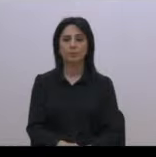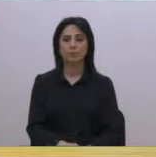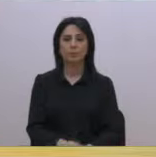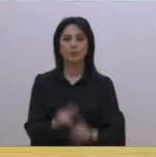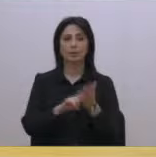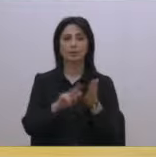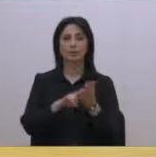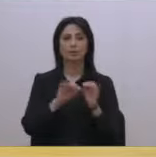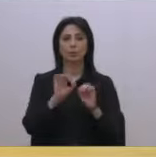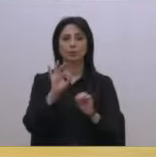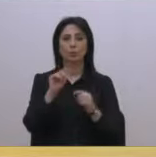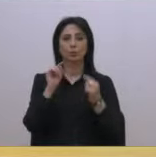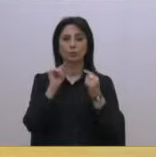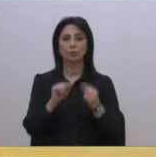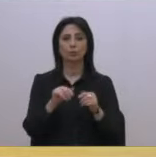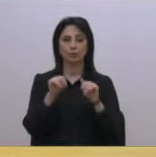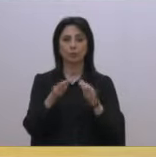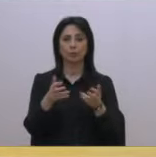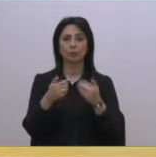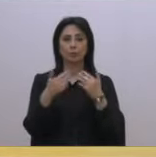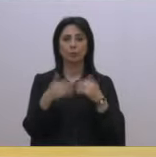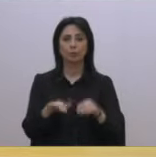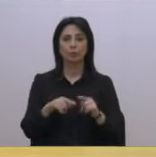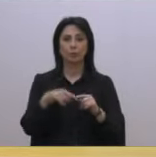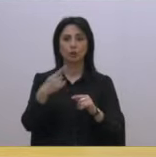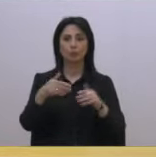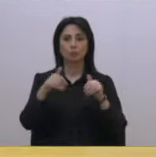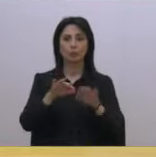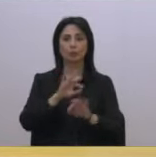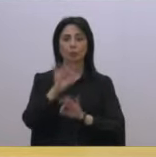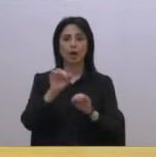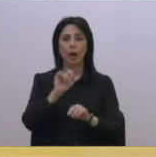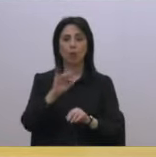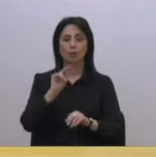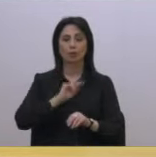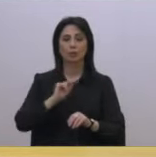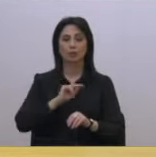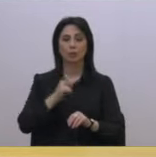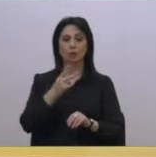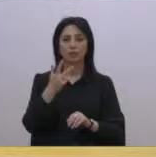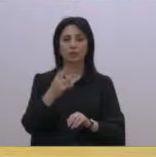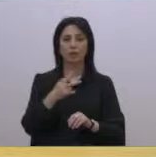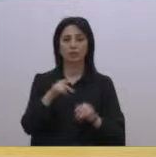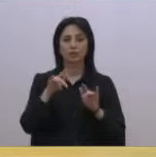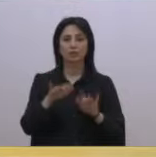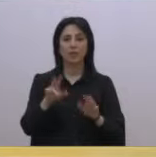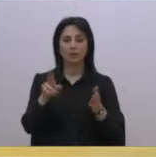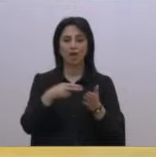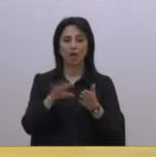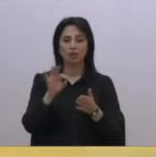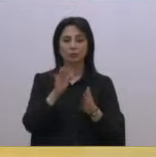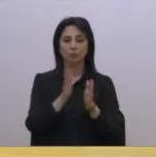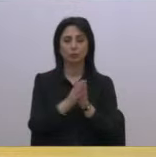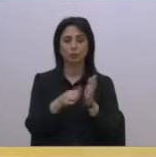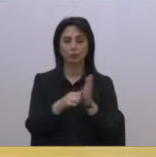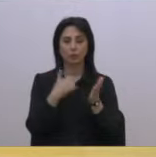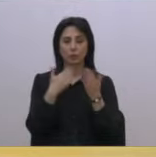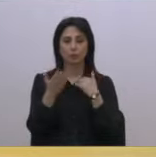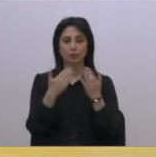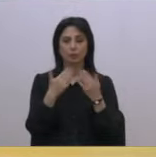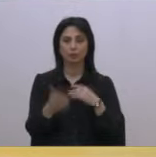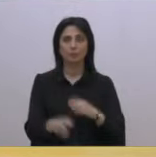სამოცდათ თვრამეტი მომხრე, ნული წინააღმდეგი, დადგენილება მიღებულია. შემდეგი დადგენილების პროექტი აუდიტის სამსახურის 23 წლის საქმიანობის ანგარიშის თაობაზე. ვთხოვ ჩართოთ კენჭისხის